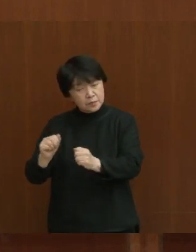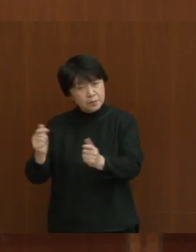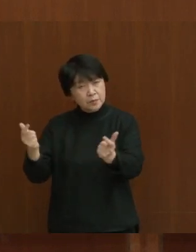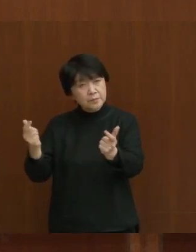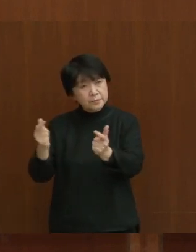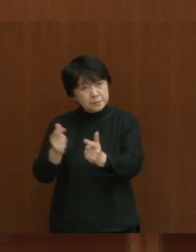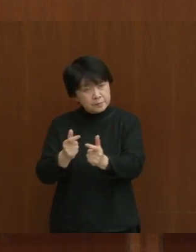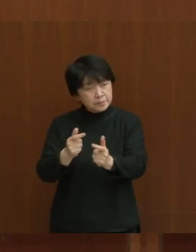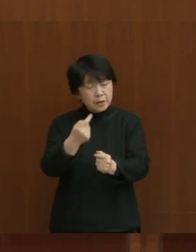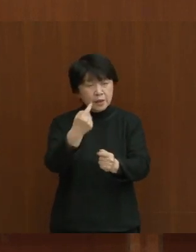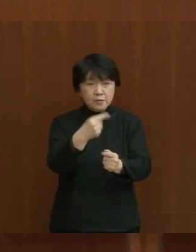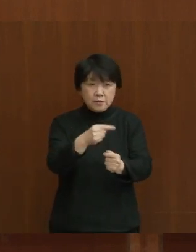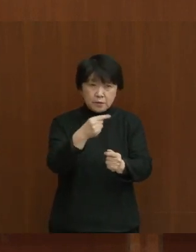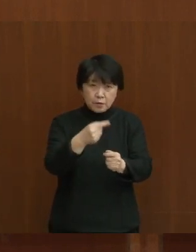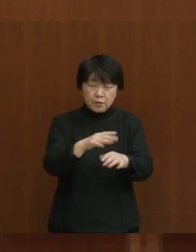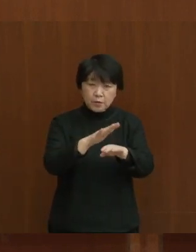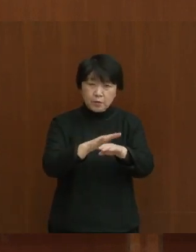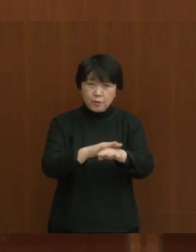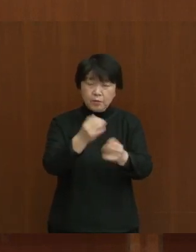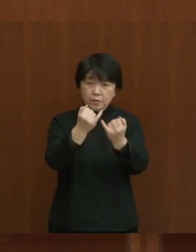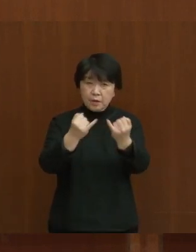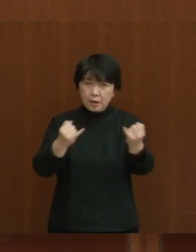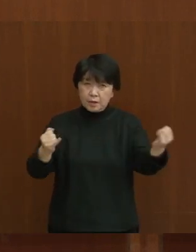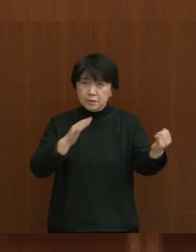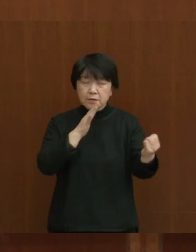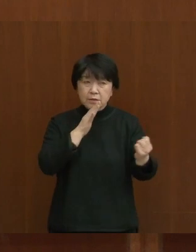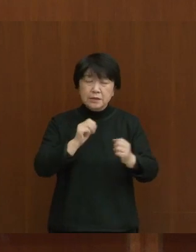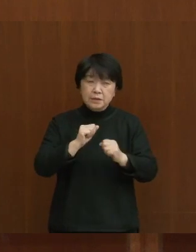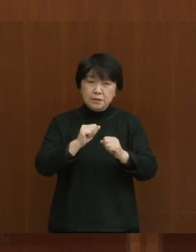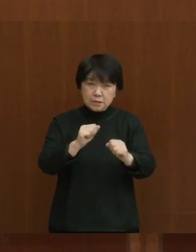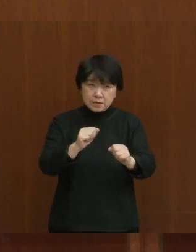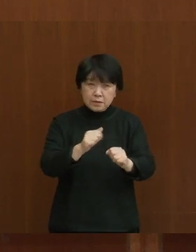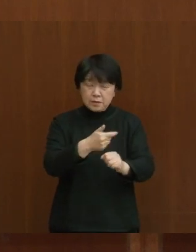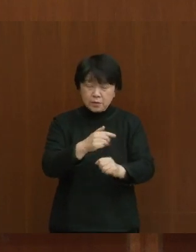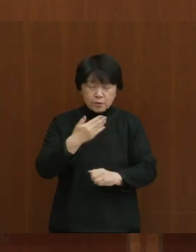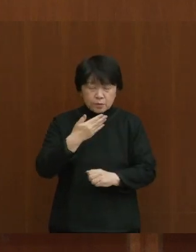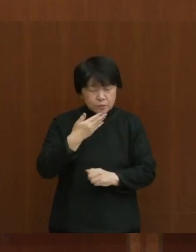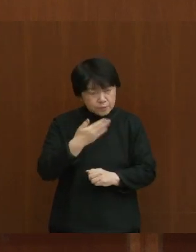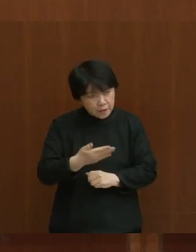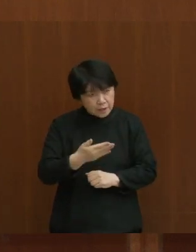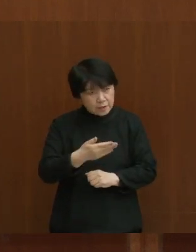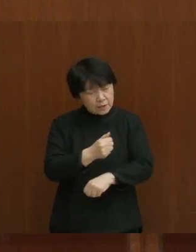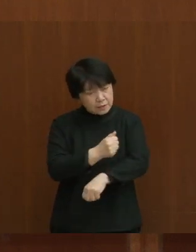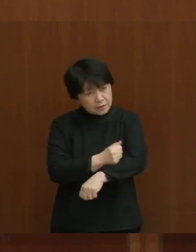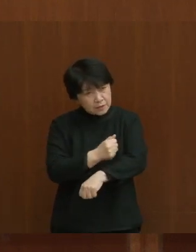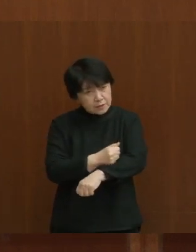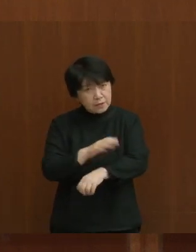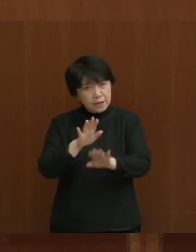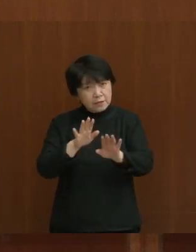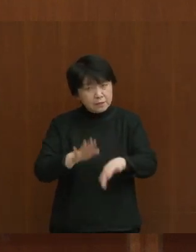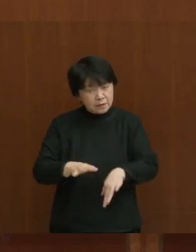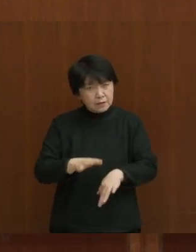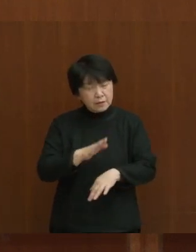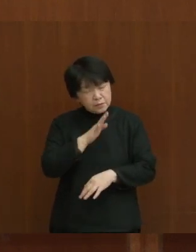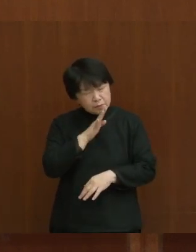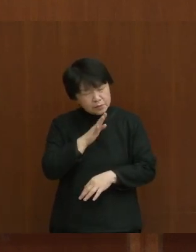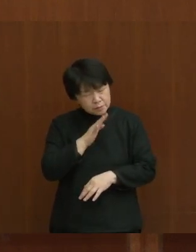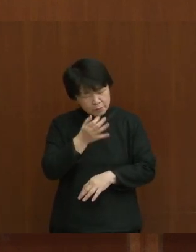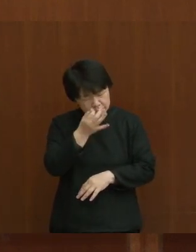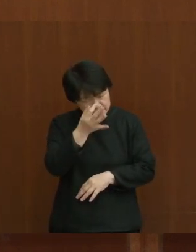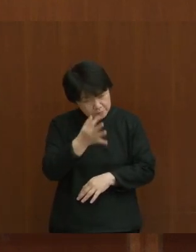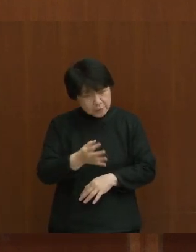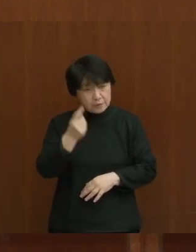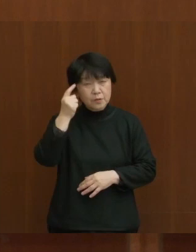をオンラインで実施するなど、ご不便やご迷惑をおかけしましたことを心苦しく思っ